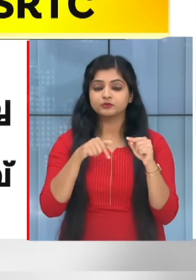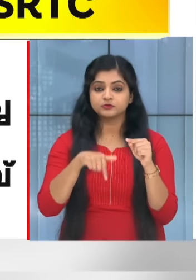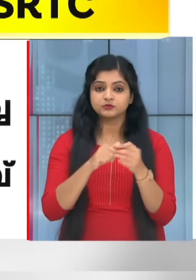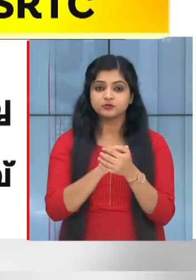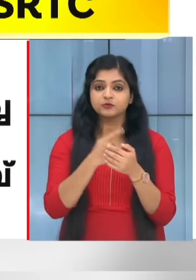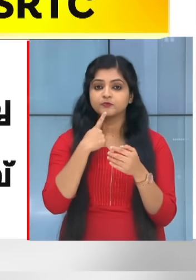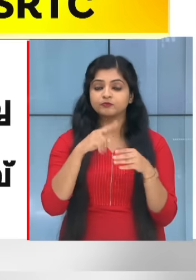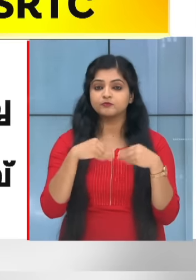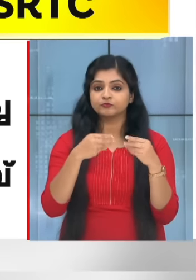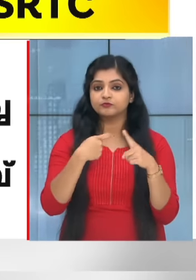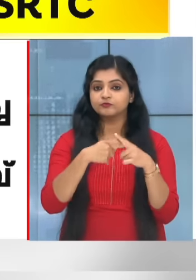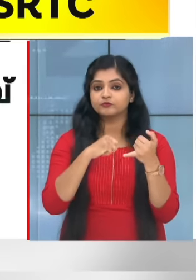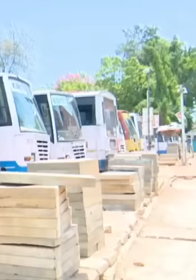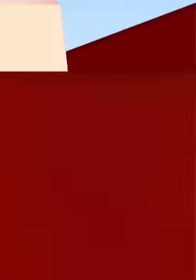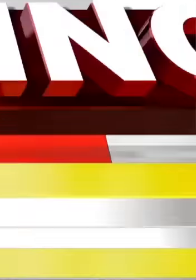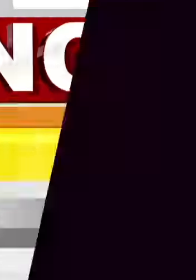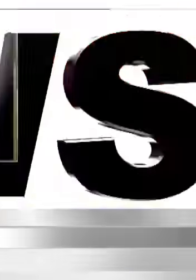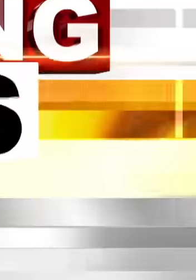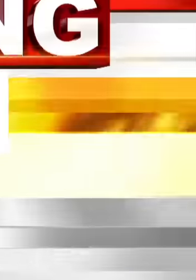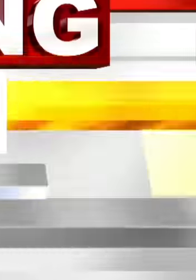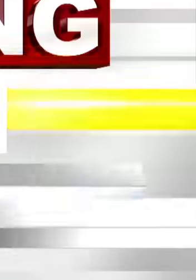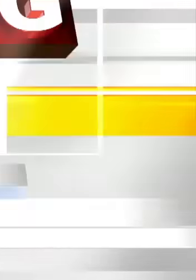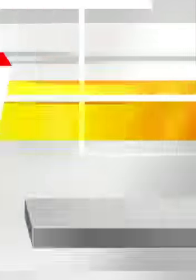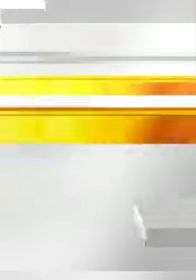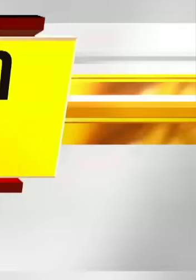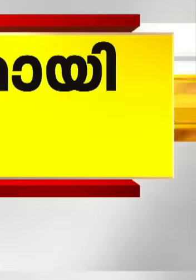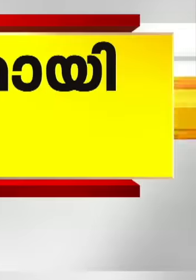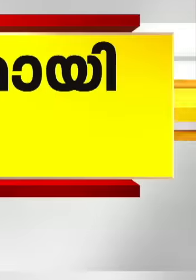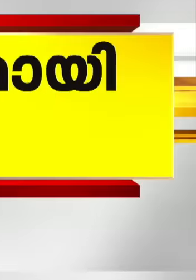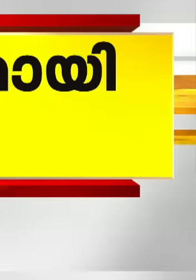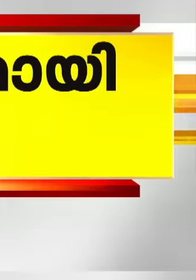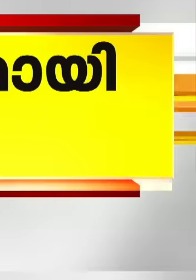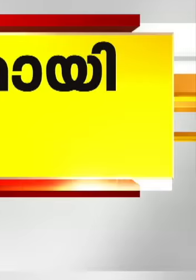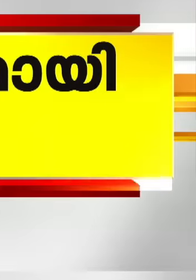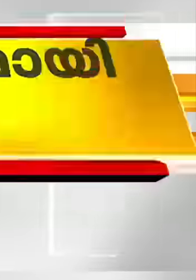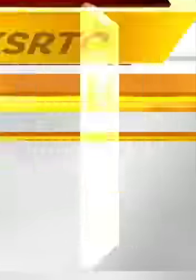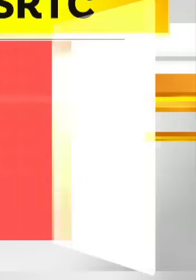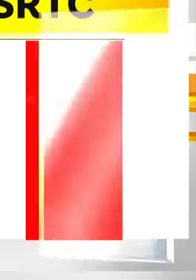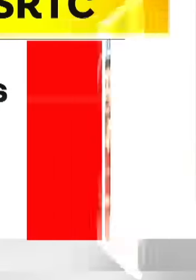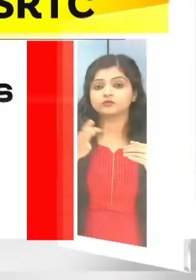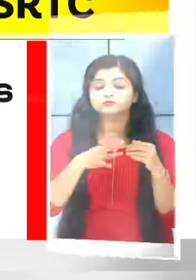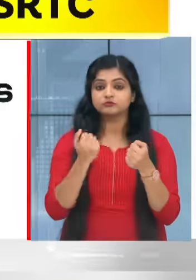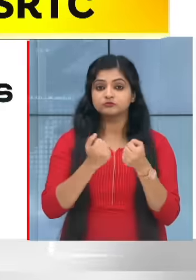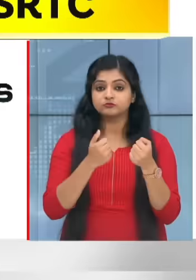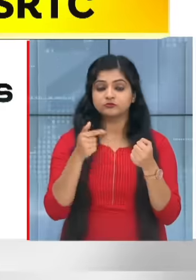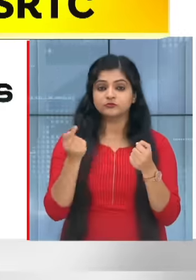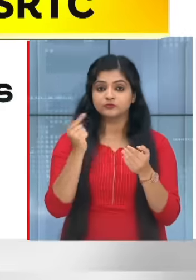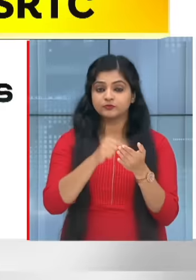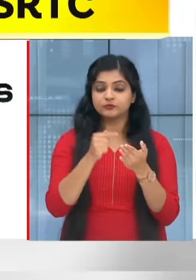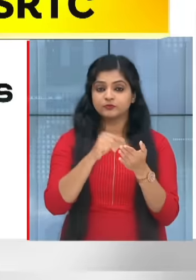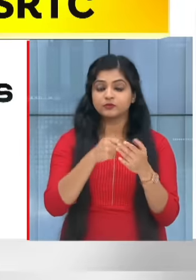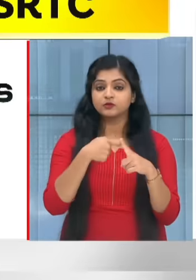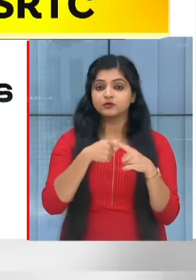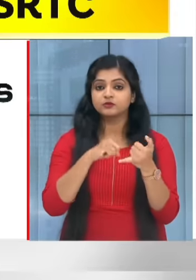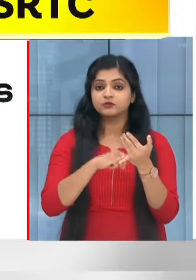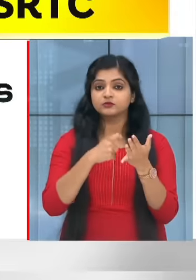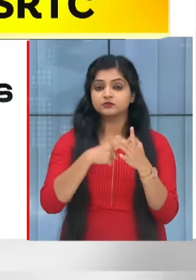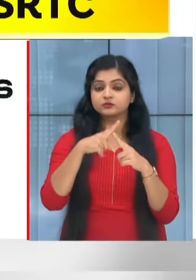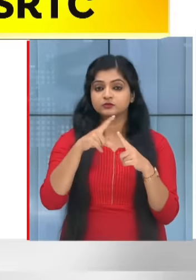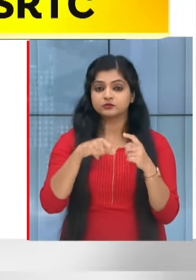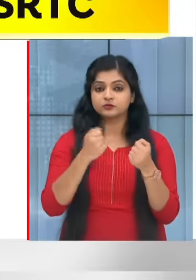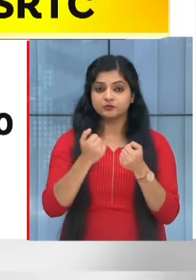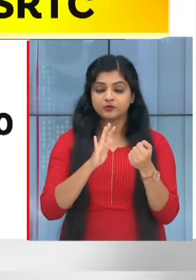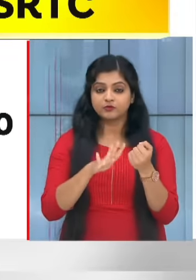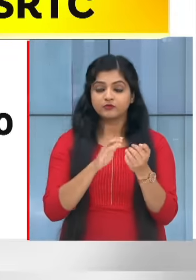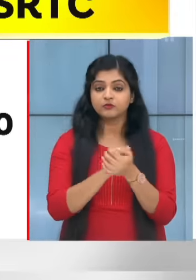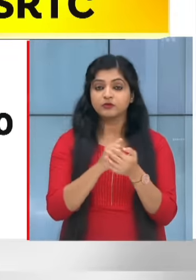നിരക്കിളവാണ് ഇപ്പോൾ പ്രഖ്യാപിച്ചിരിക്കുന്നത്. 240 മുകളിലാണ് ടേക്ക് ഓവർ ബസ്സുകൾ KSRTCയിൽ സർവീസ് നടത്തുന്നത്. ഈ ബസ്സുകളിലായിരിക്കും